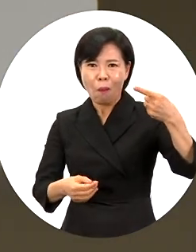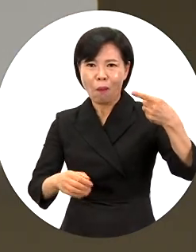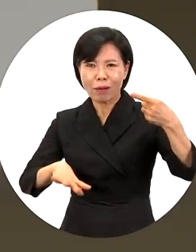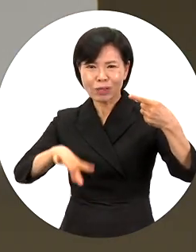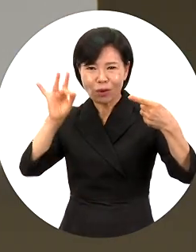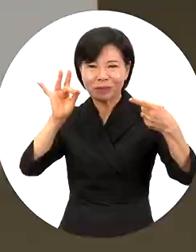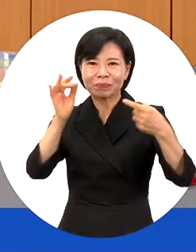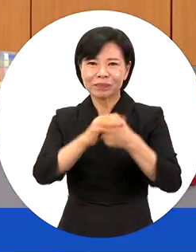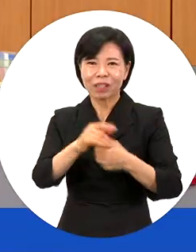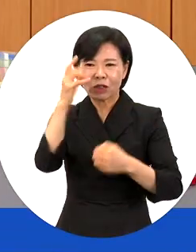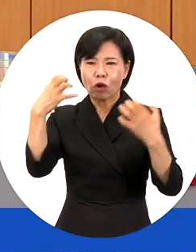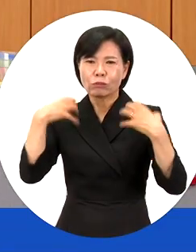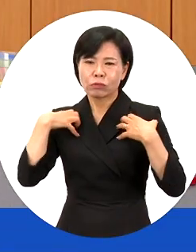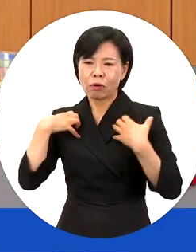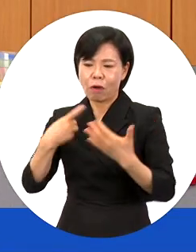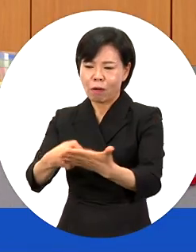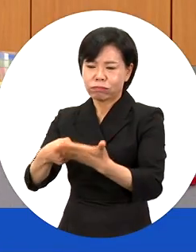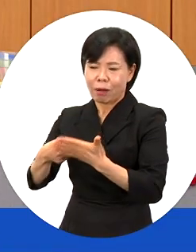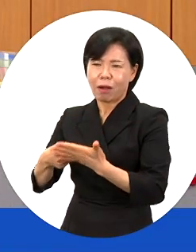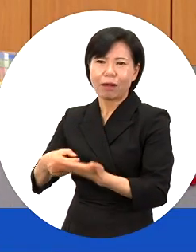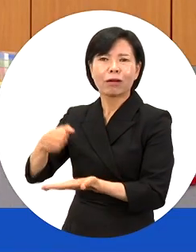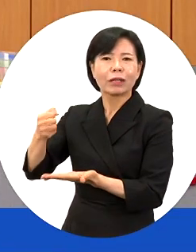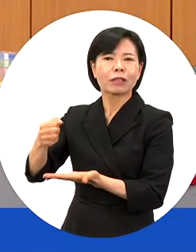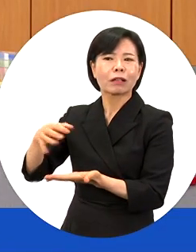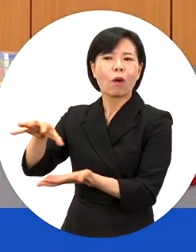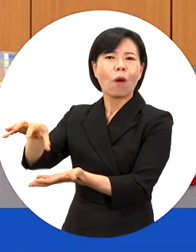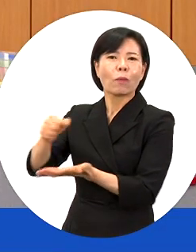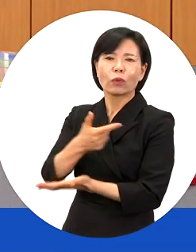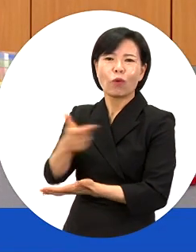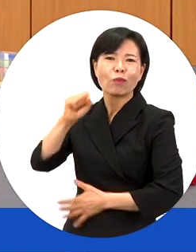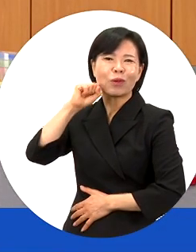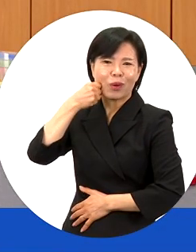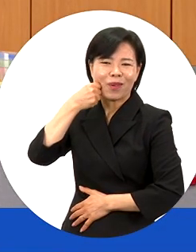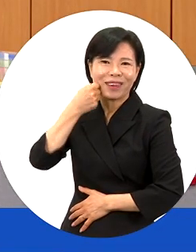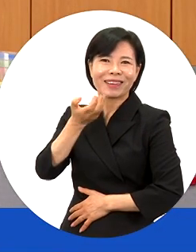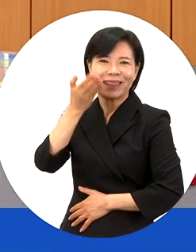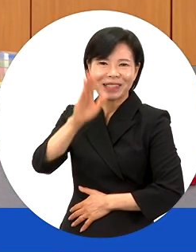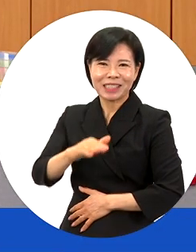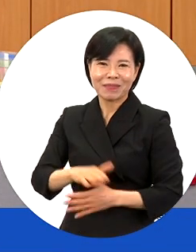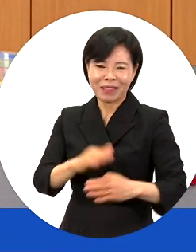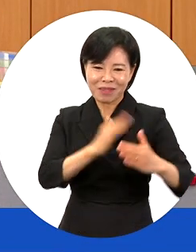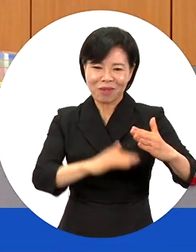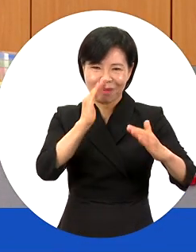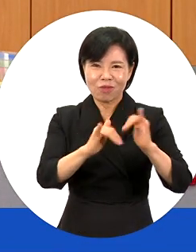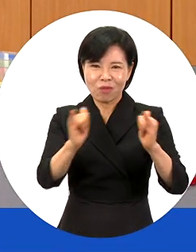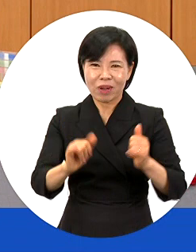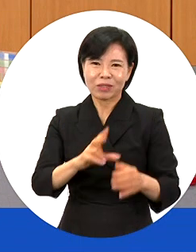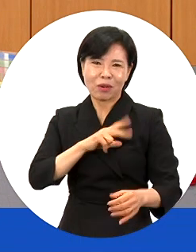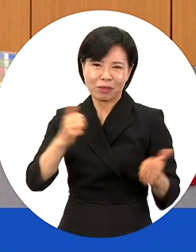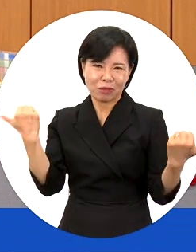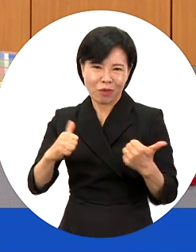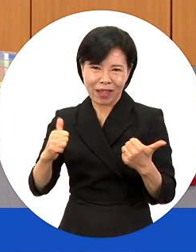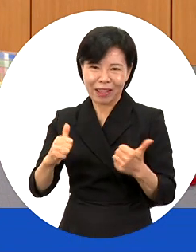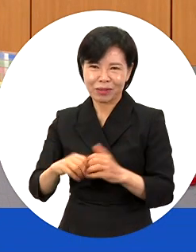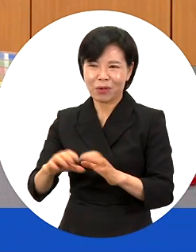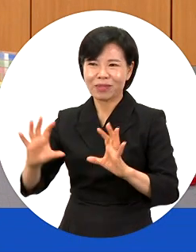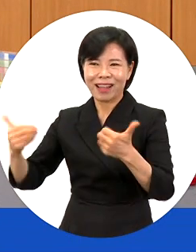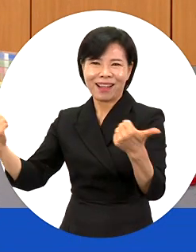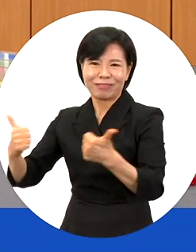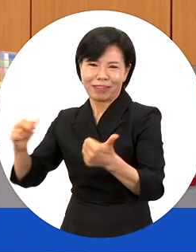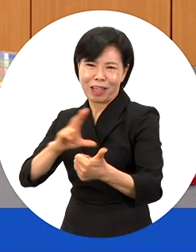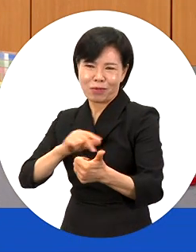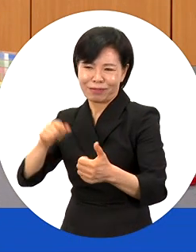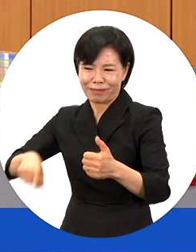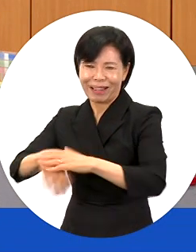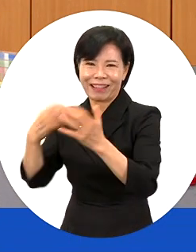세웠는데요. 정부의 강도 높은 재정 효율화로 예산 확보에 어려움이 있었지만 제주도 공무원과 도의회,